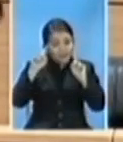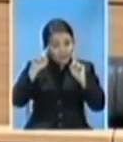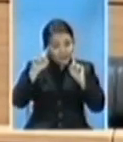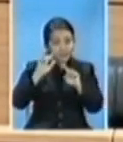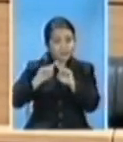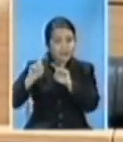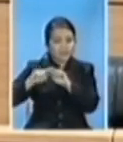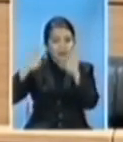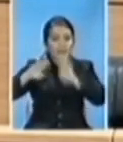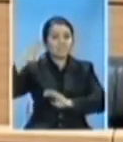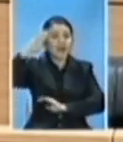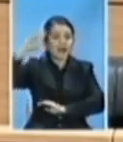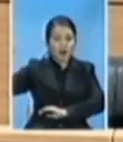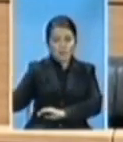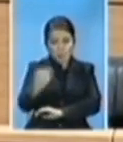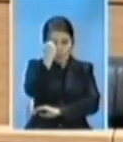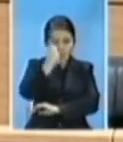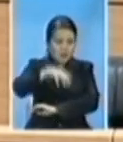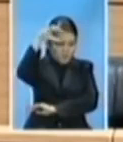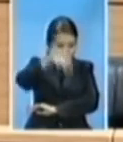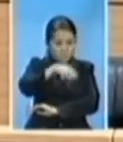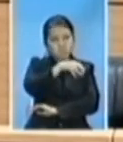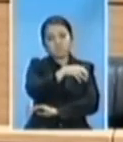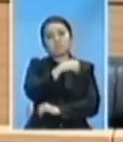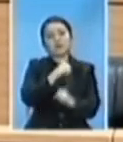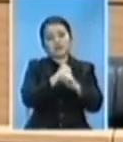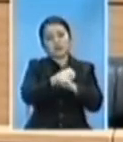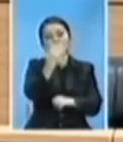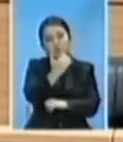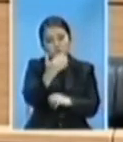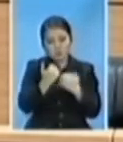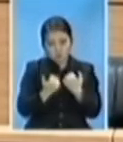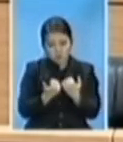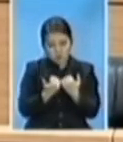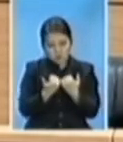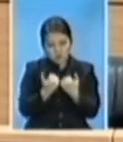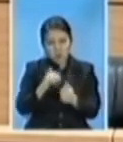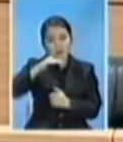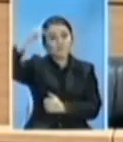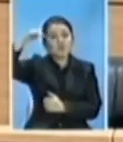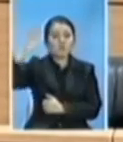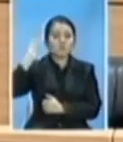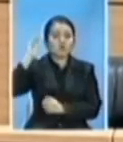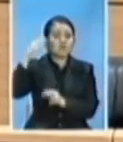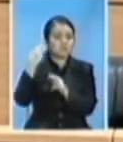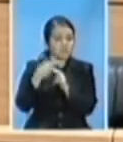ชน์ที่เกิดจากการยึดอำนาจมันมาถึงท่านและ พี่ชายของท่าน